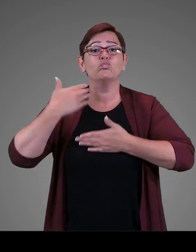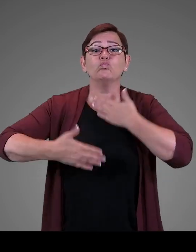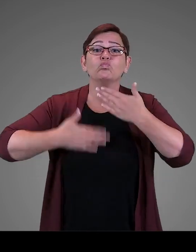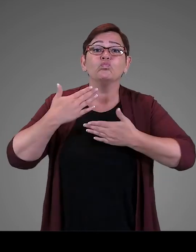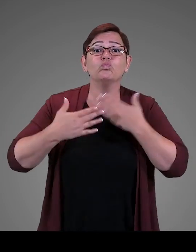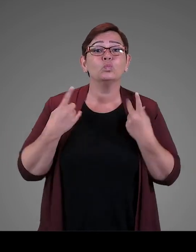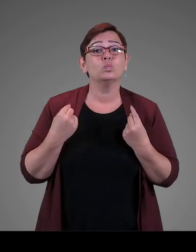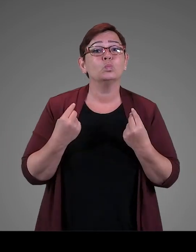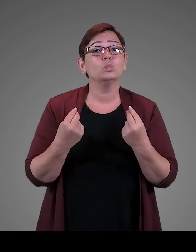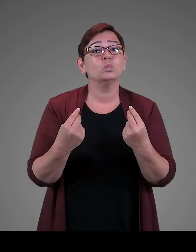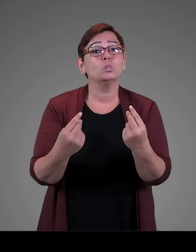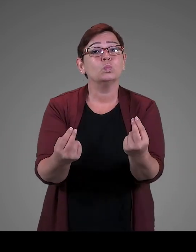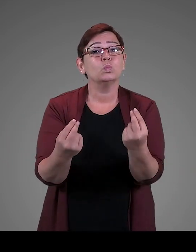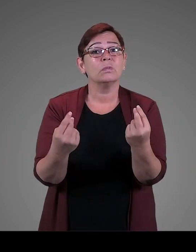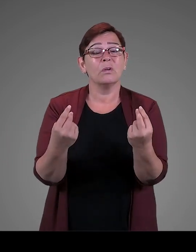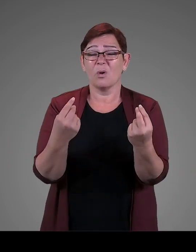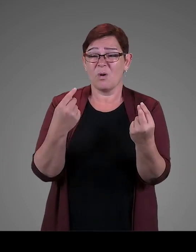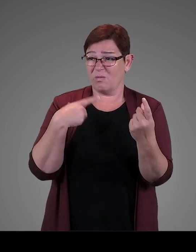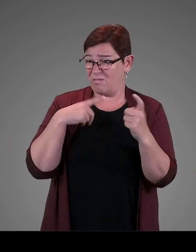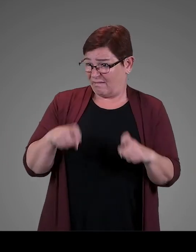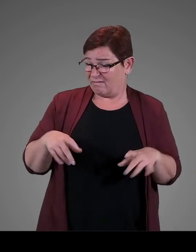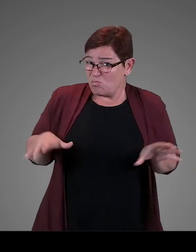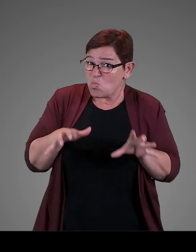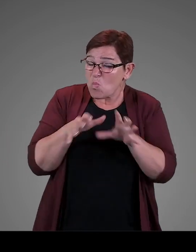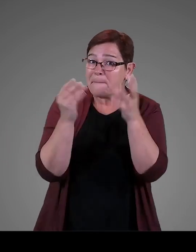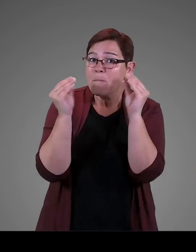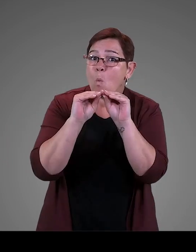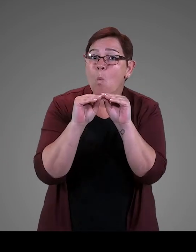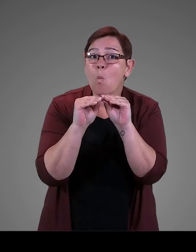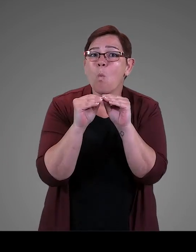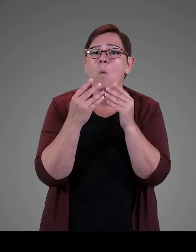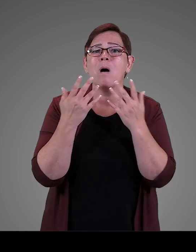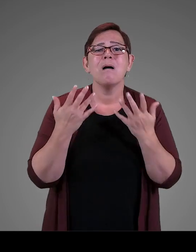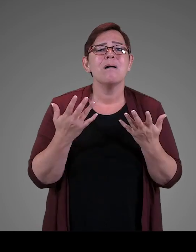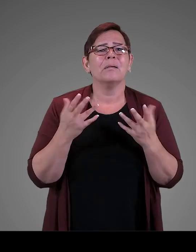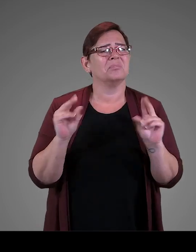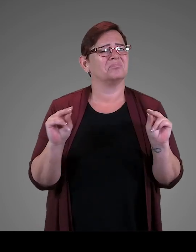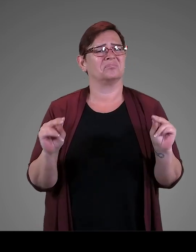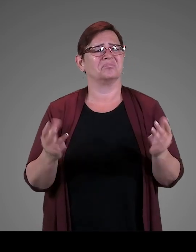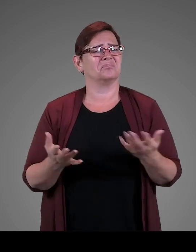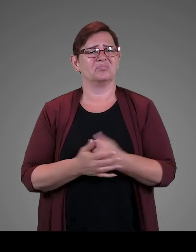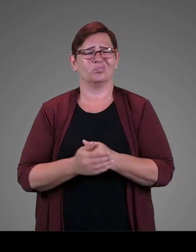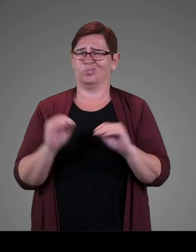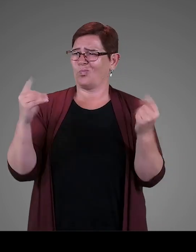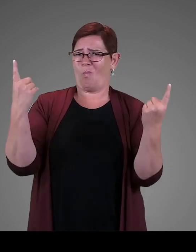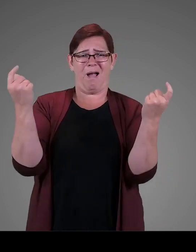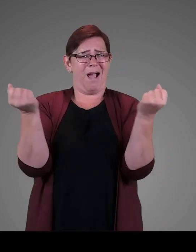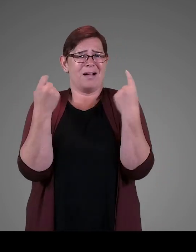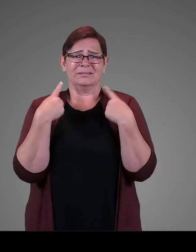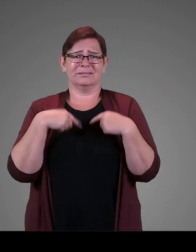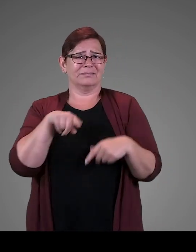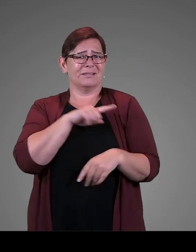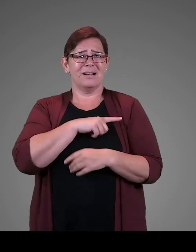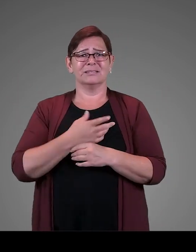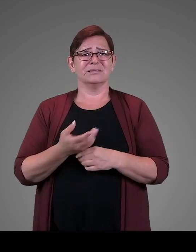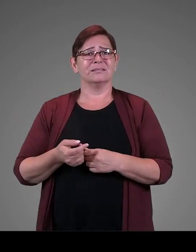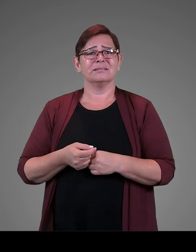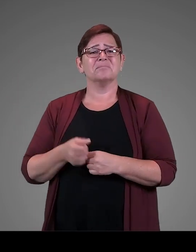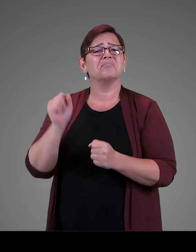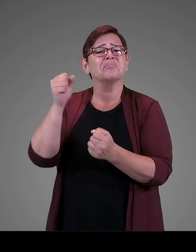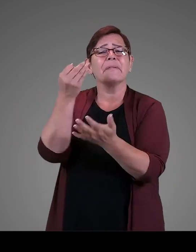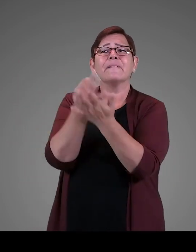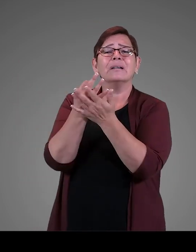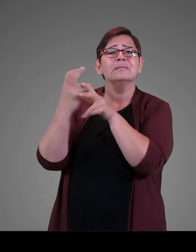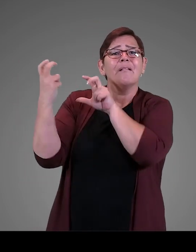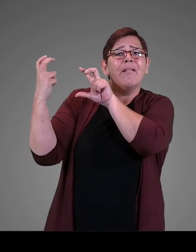fait? Est-ce qu'on est obligé de faire plus? Non, il n'y a personne qui nous demande vraiment. Oui, il y a les bailleurs